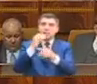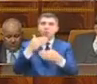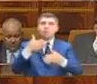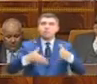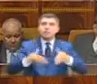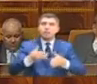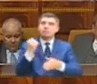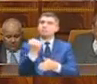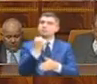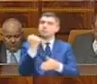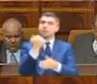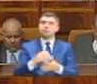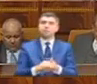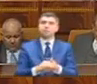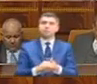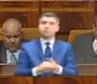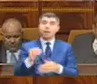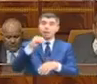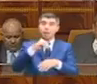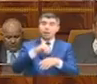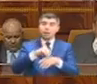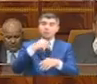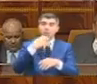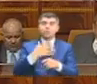وبالنسبه لتثنيه الطريق السعيديه